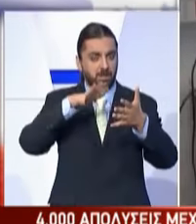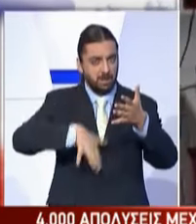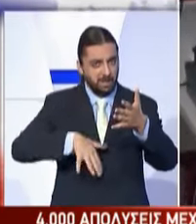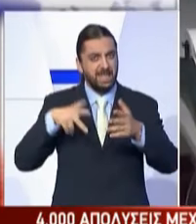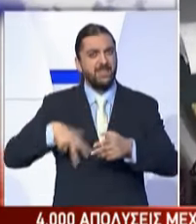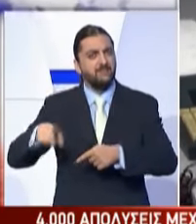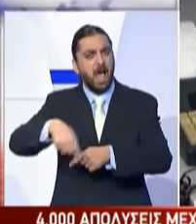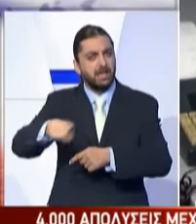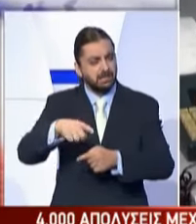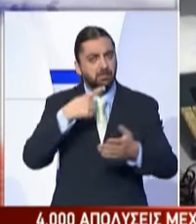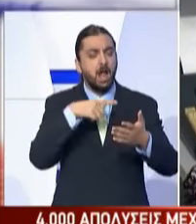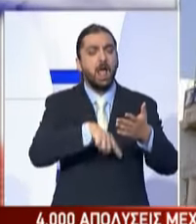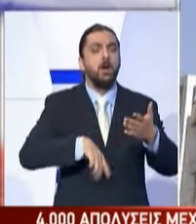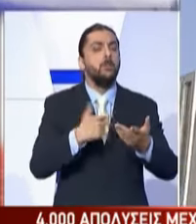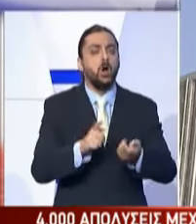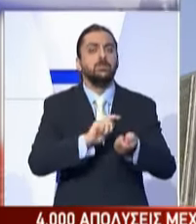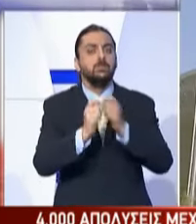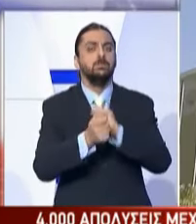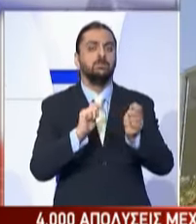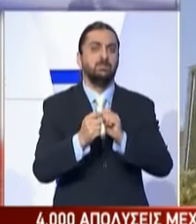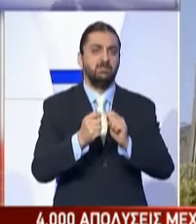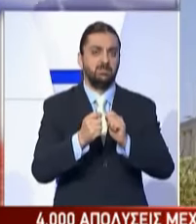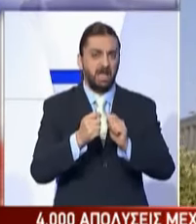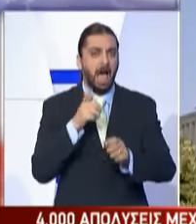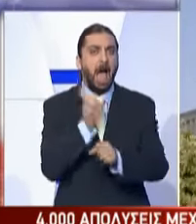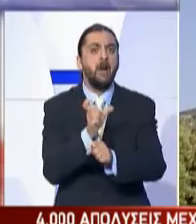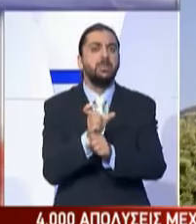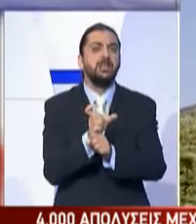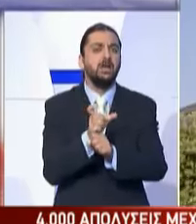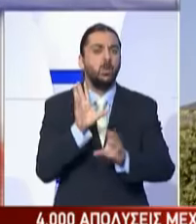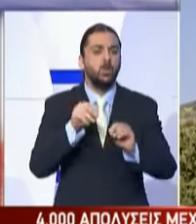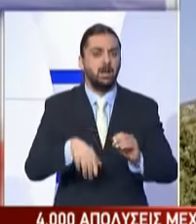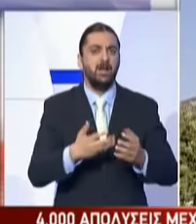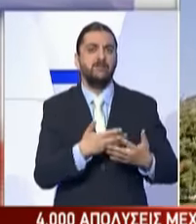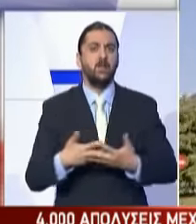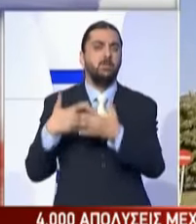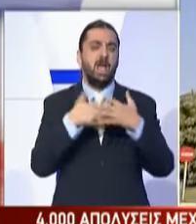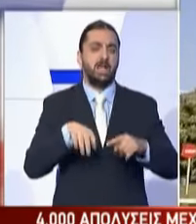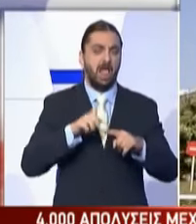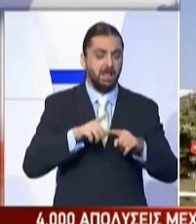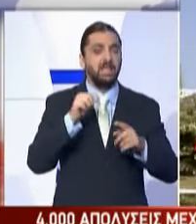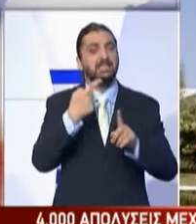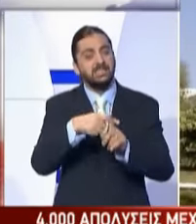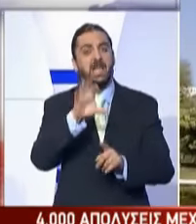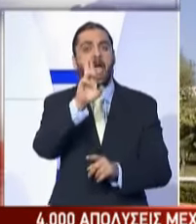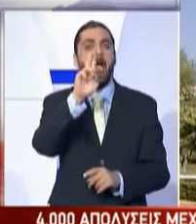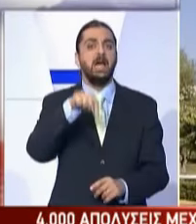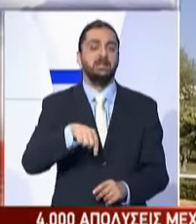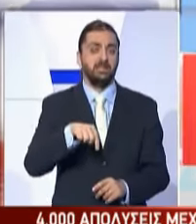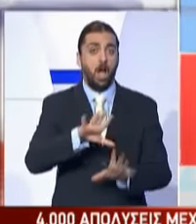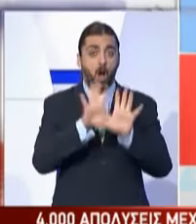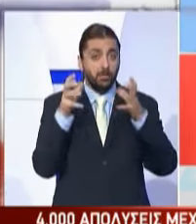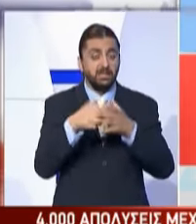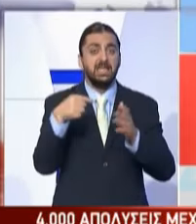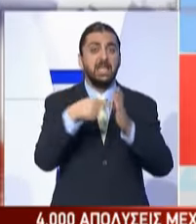Στελεχών που προβλέπει αναδιοργάνωση των αμυντικών βιομηχανιών της χώρας και της ΕΡΤ, από όπου θα προέλθουν περίπου 1.500 απολύσεις.